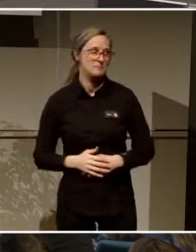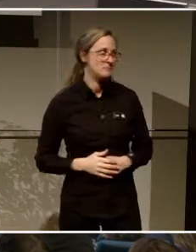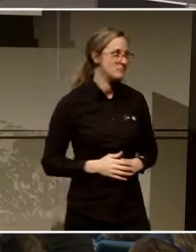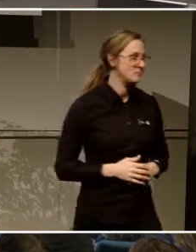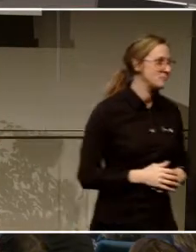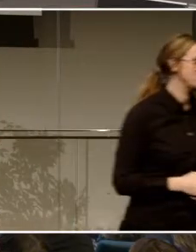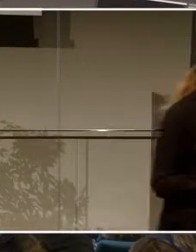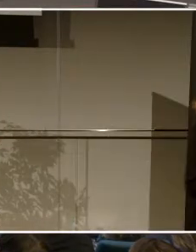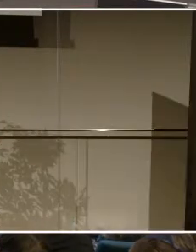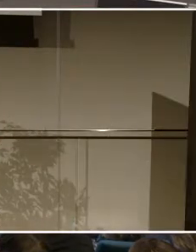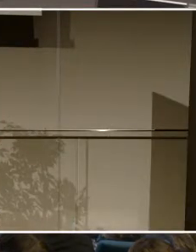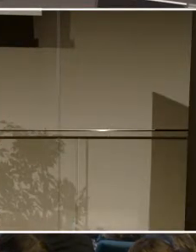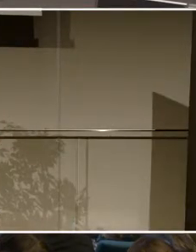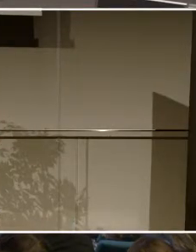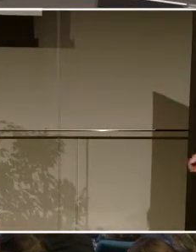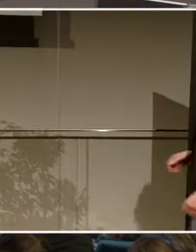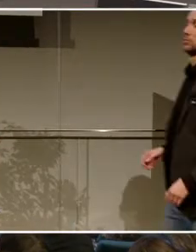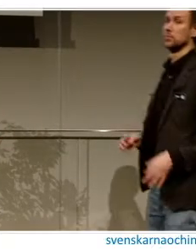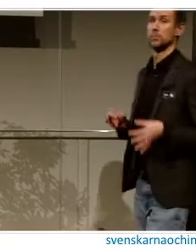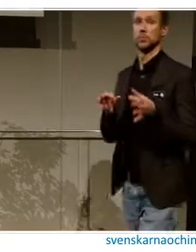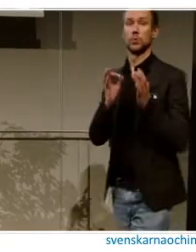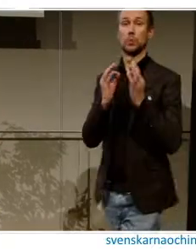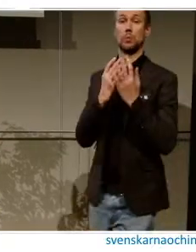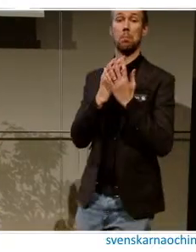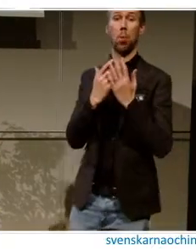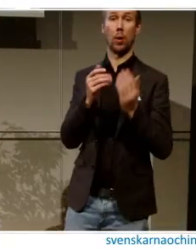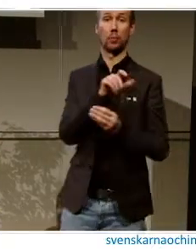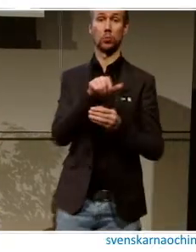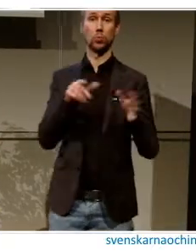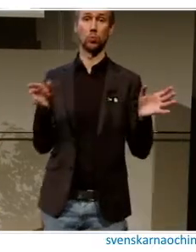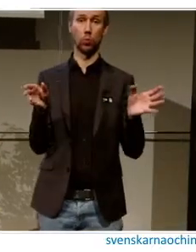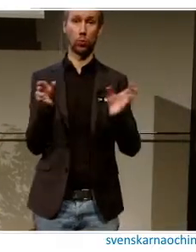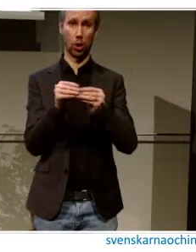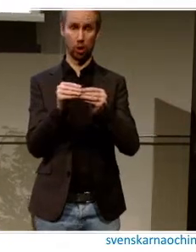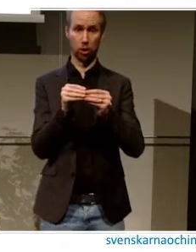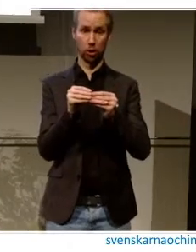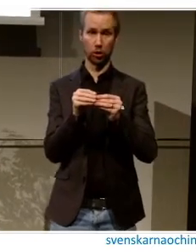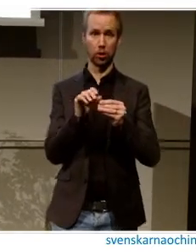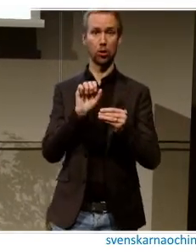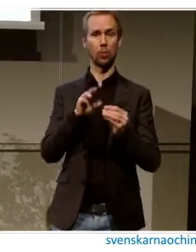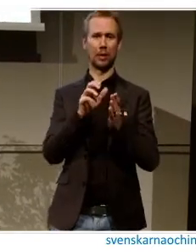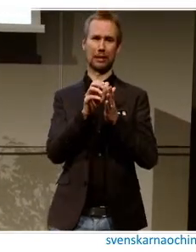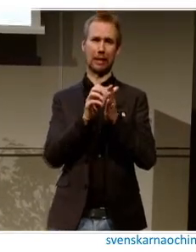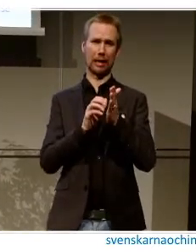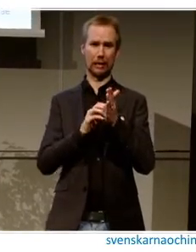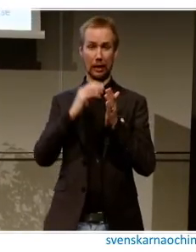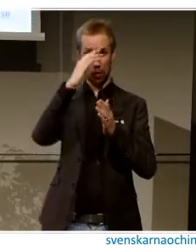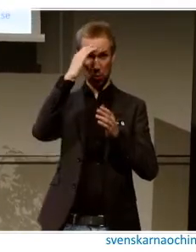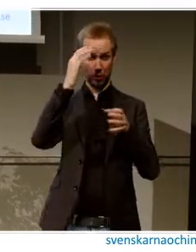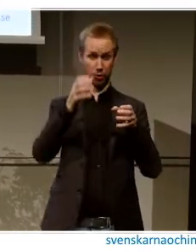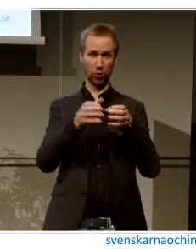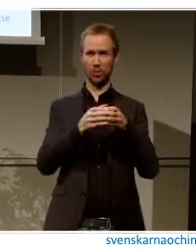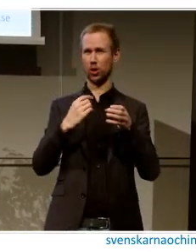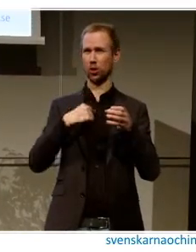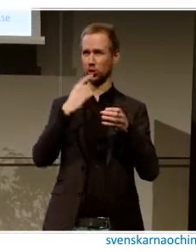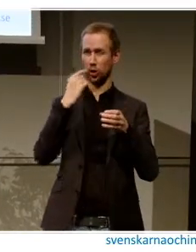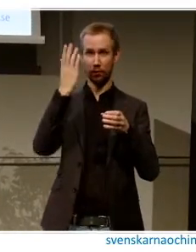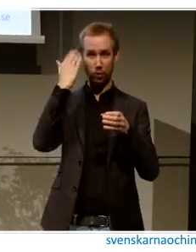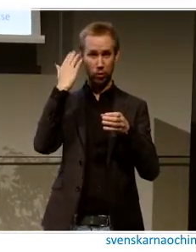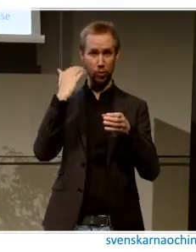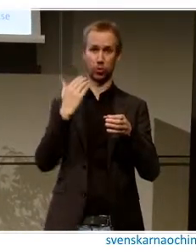Och hur mycket personer blir det här då? Ja, om vi räknar i åldersgrupperna, det har jag redan nämnt innan, så är det